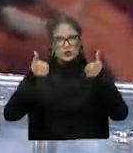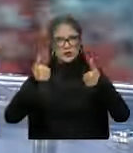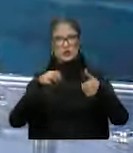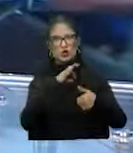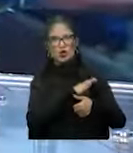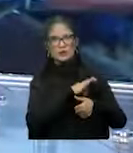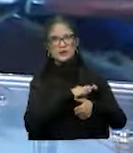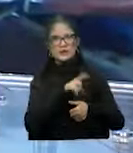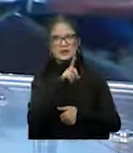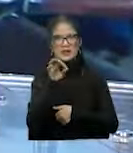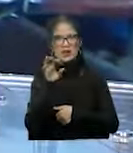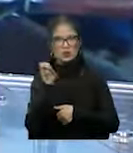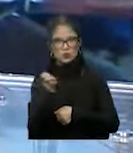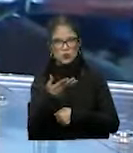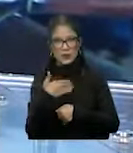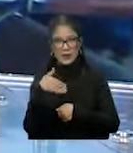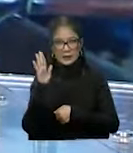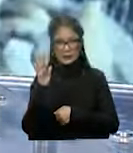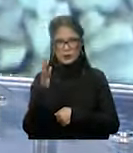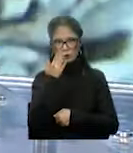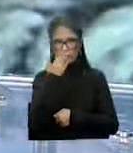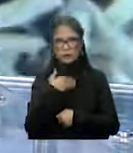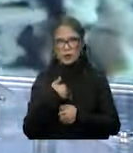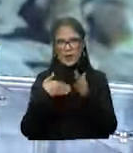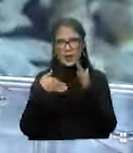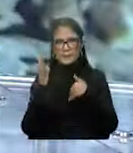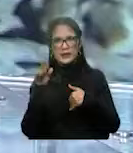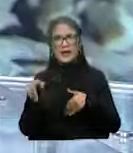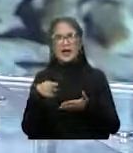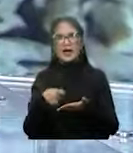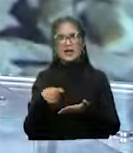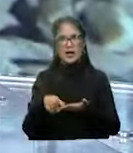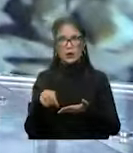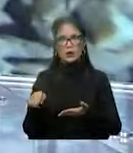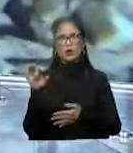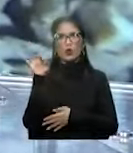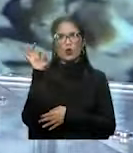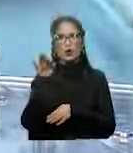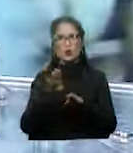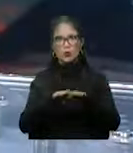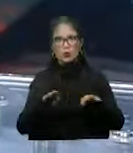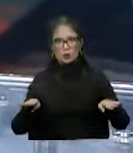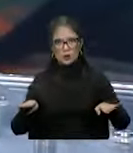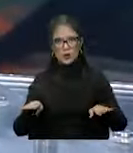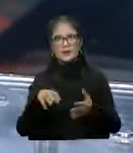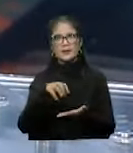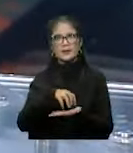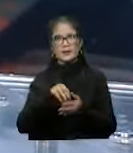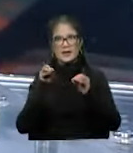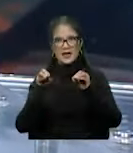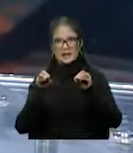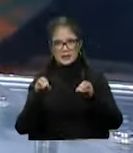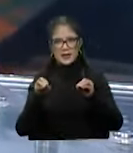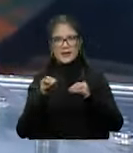rupiah. Kini ia memiliki lebih dari 100 karyawan yang sebagian merupakan orang tua murid di sekolah tempatnya